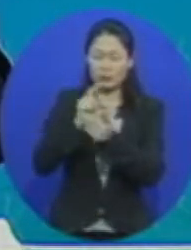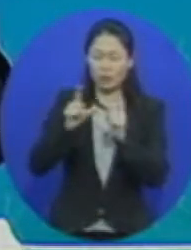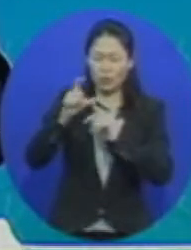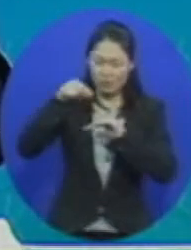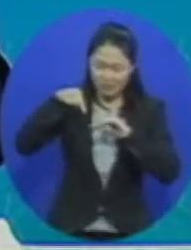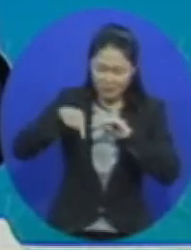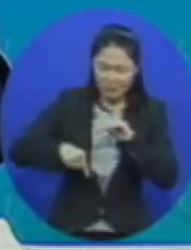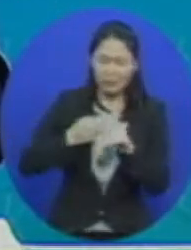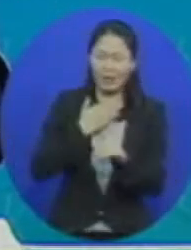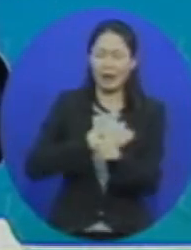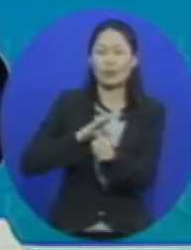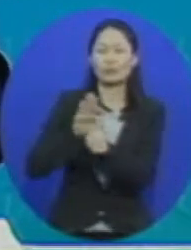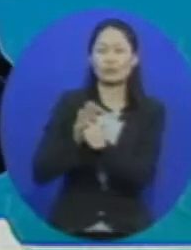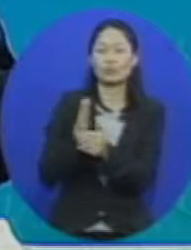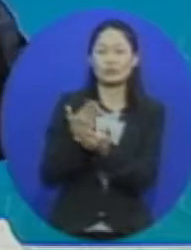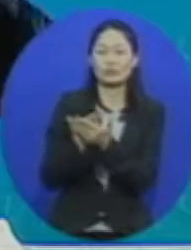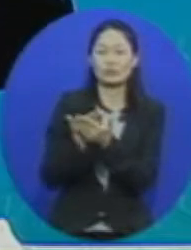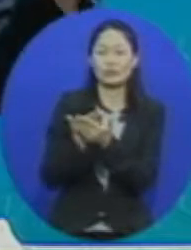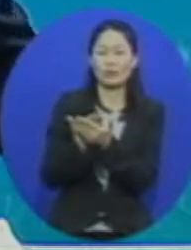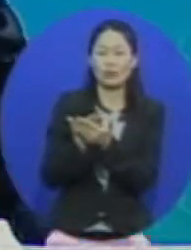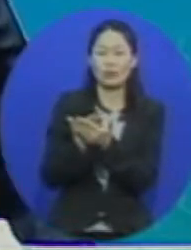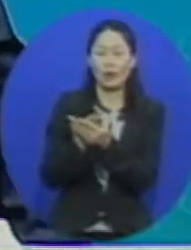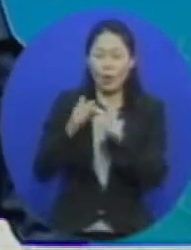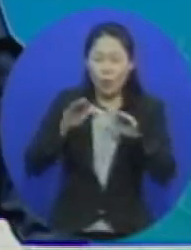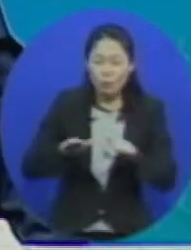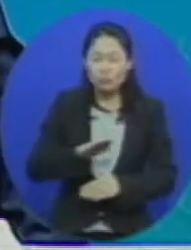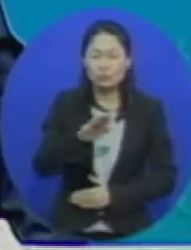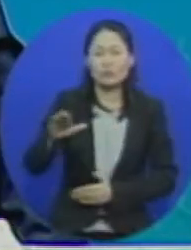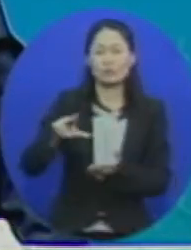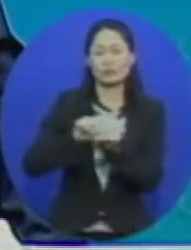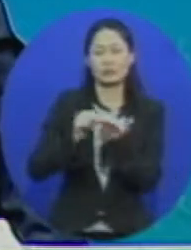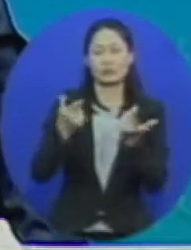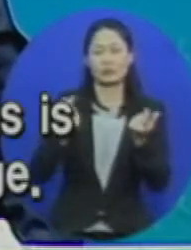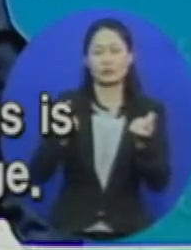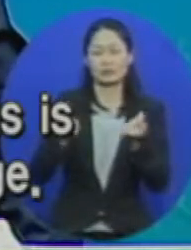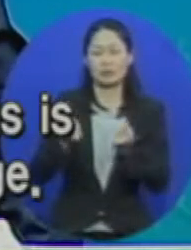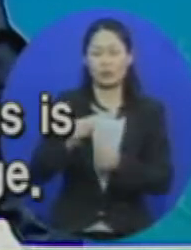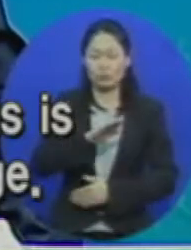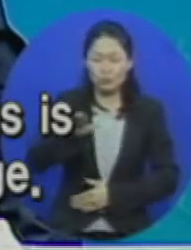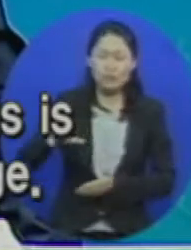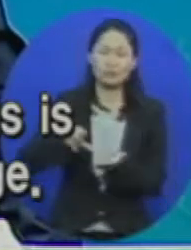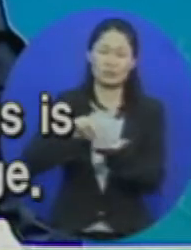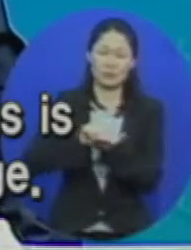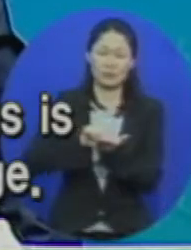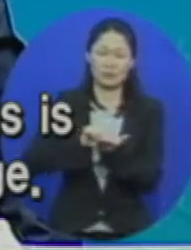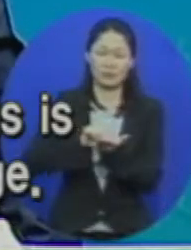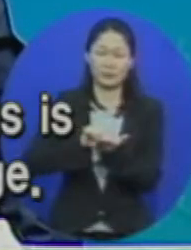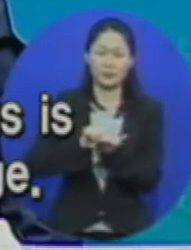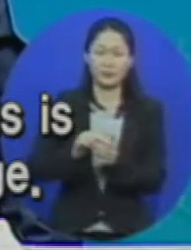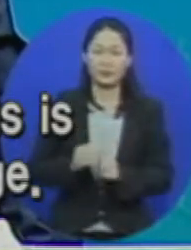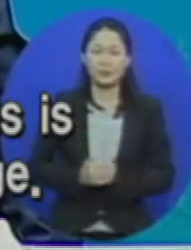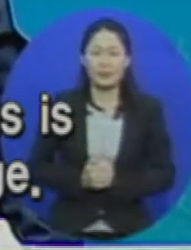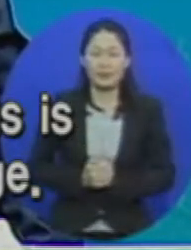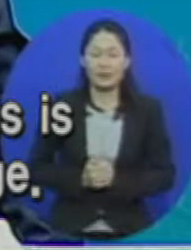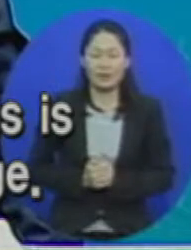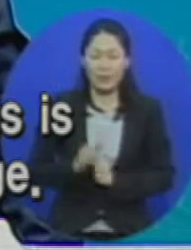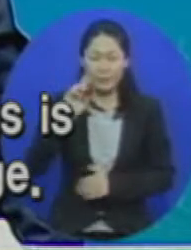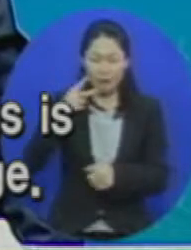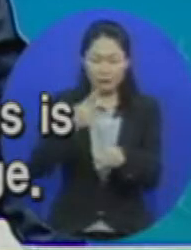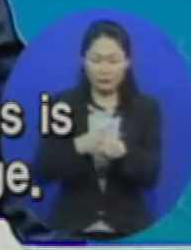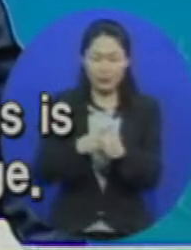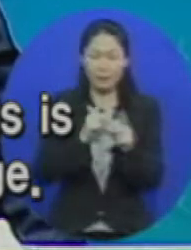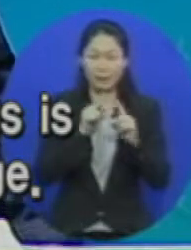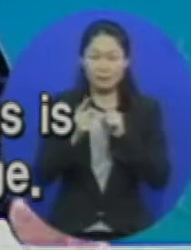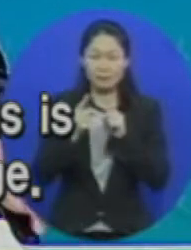깊이 알게 해 주옵소서 이건 오늘 우리들의 문제이기도 해요 우리들의 문제입니다 사도 바울이